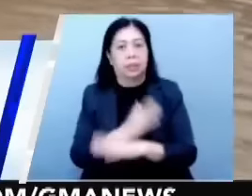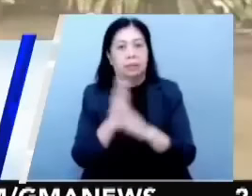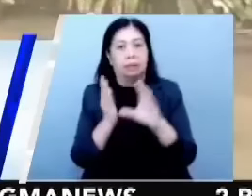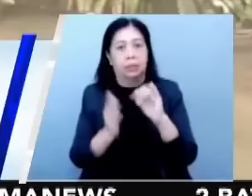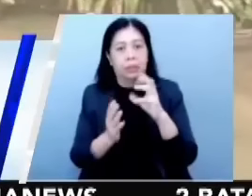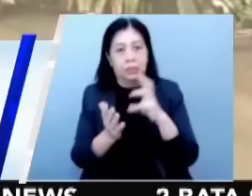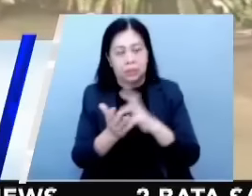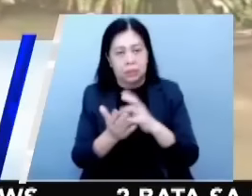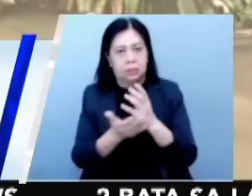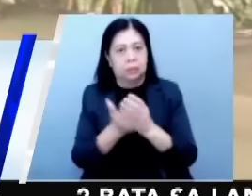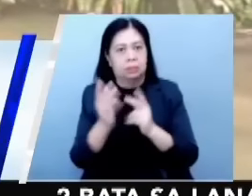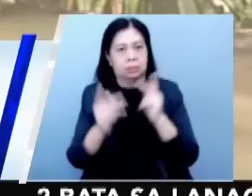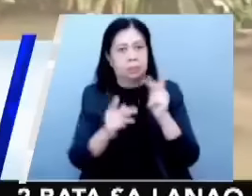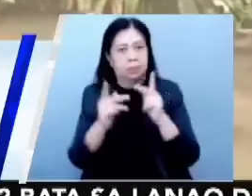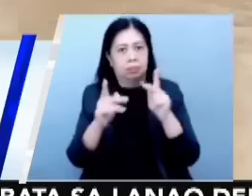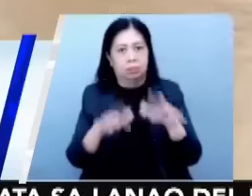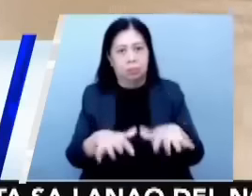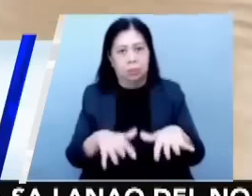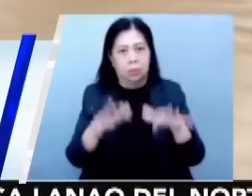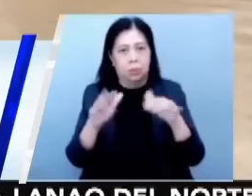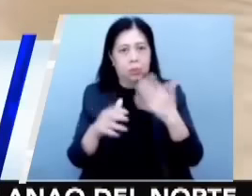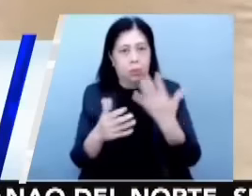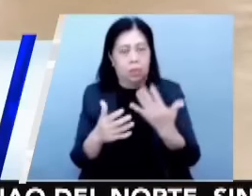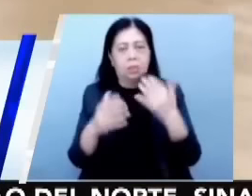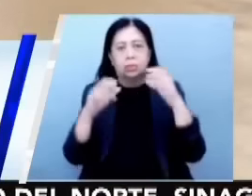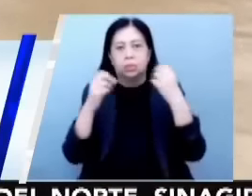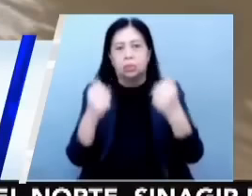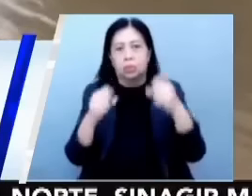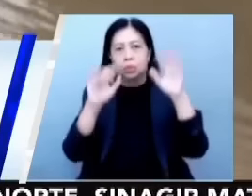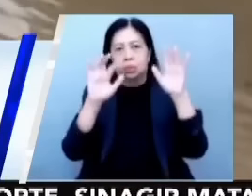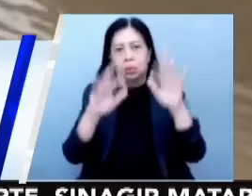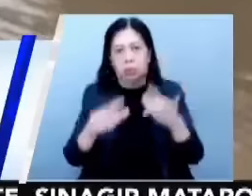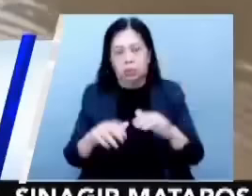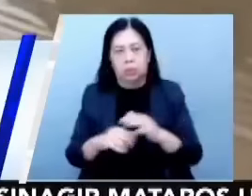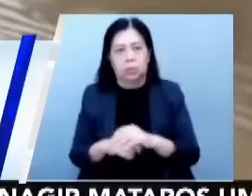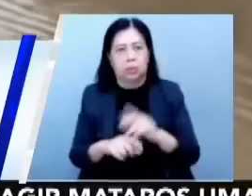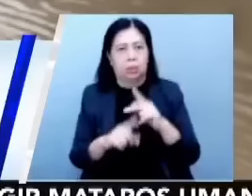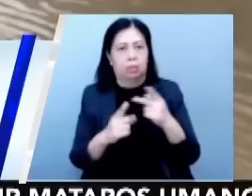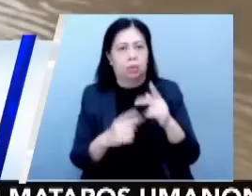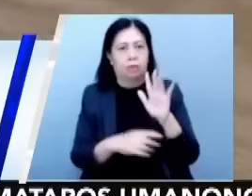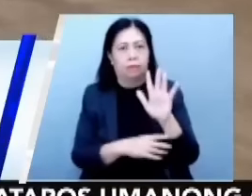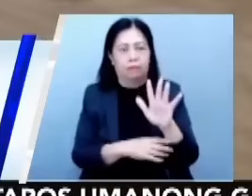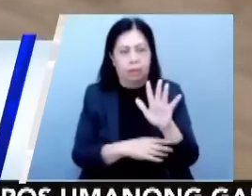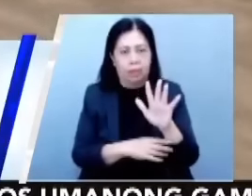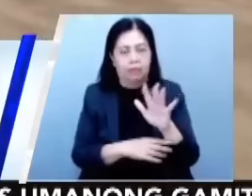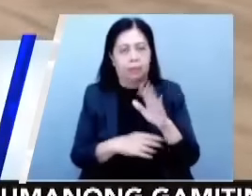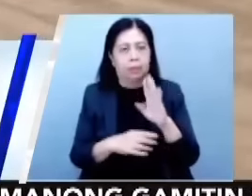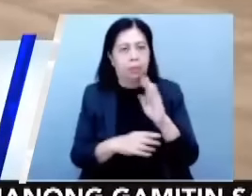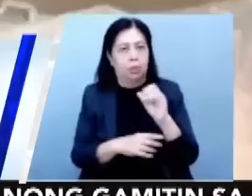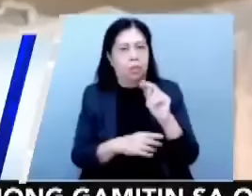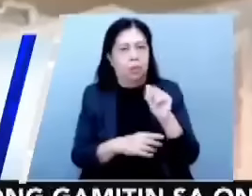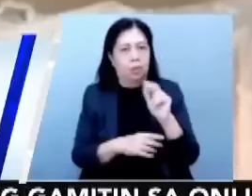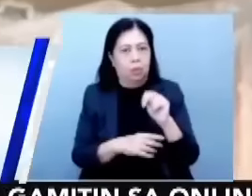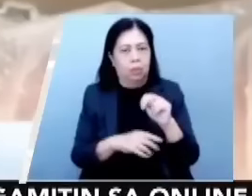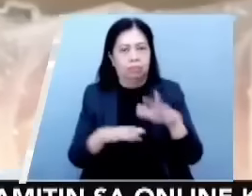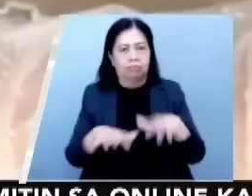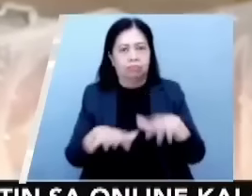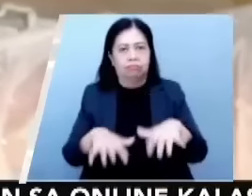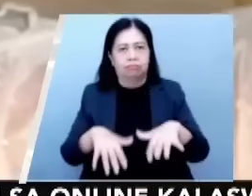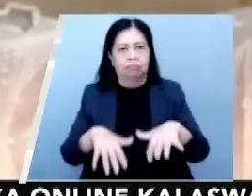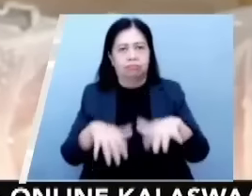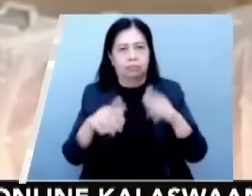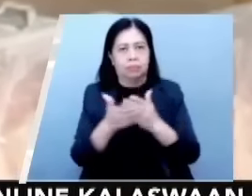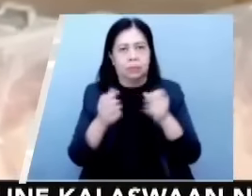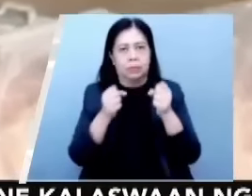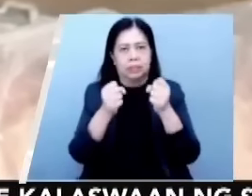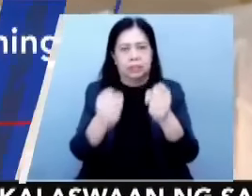naman ang binaha dahil sa malakas na ulan. Dito sa Purok 5, Barangay San Isidro, Bunawan District, binaha ang ilang kalsada. Sumurag na trauma na